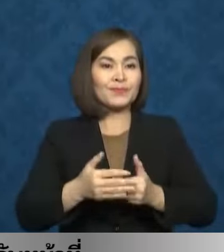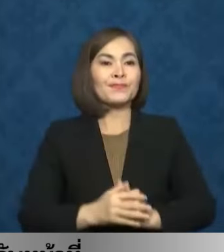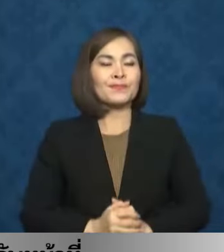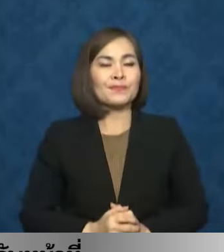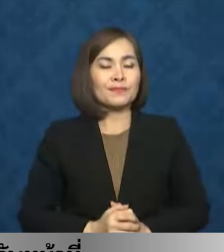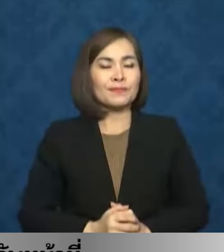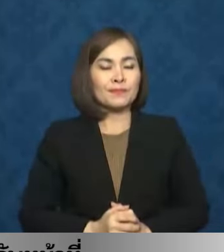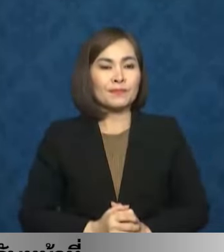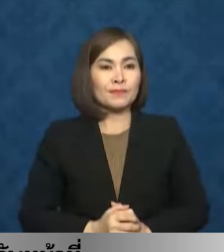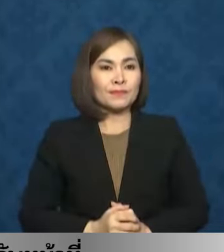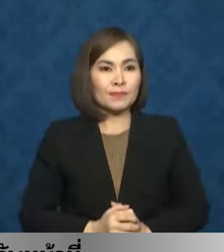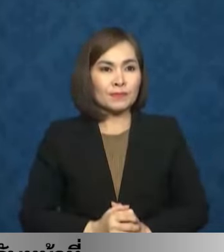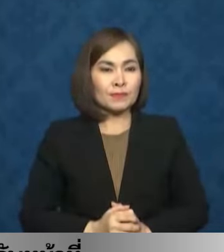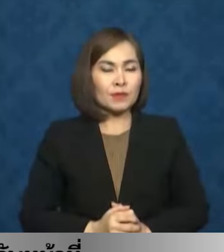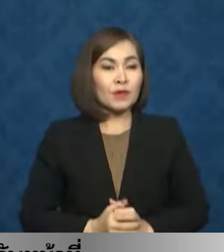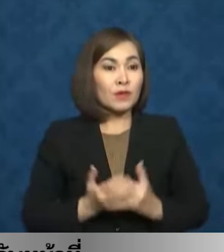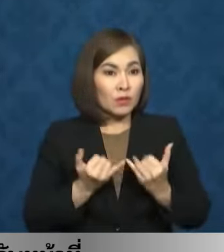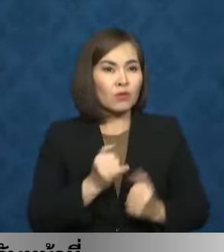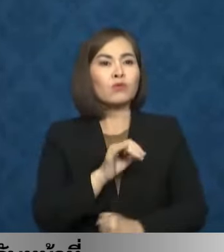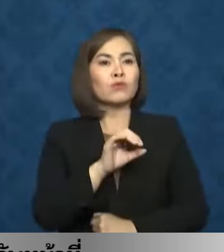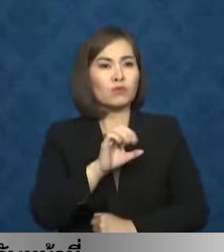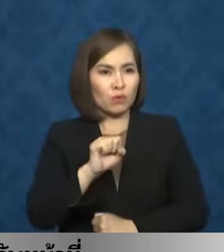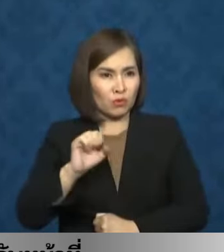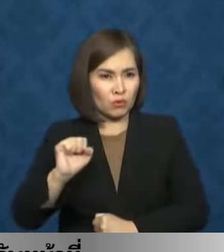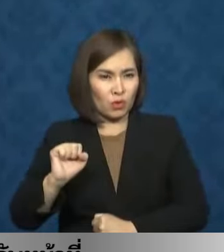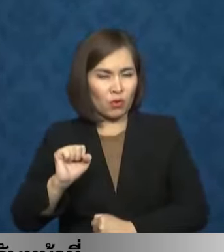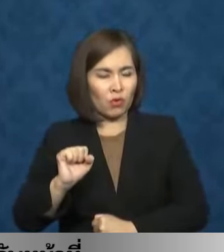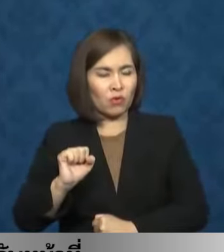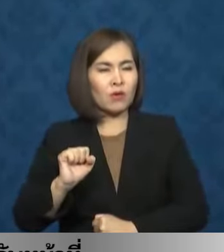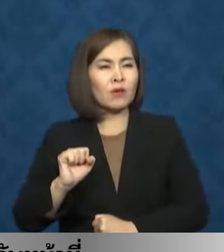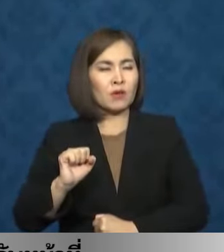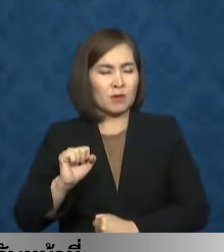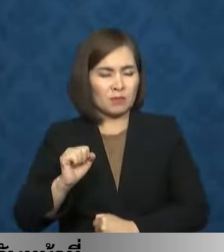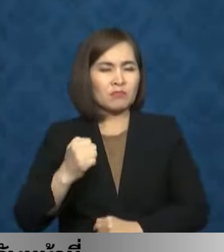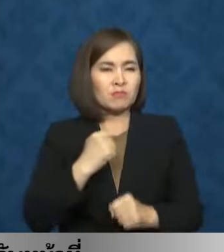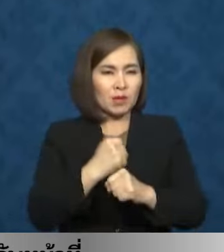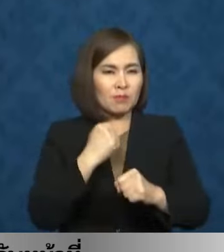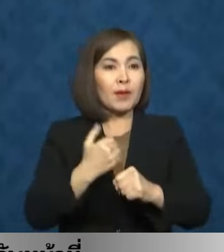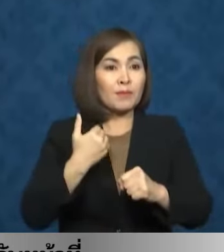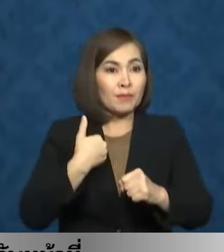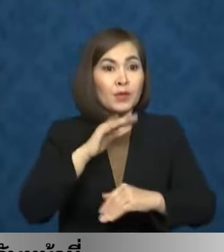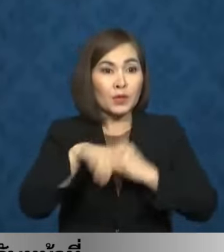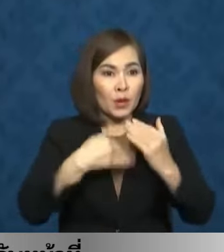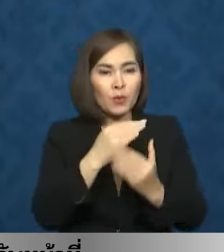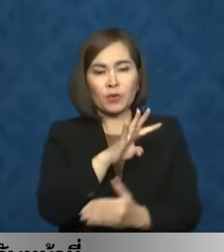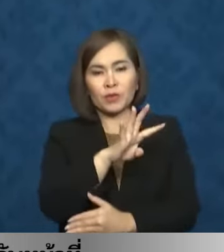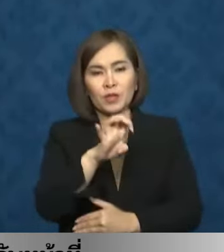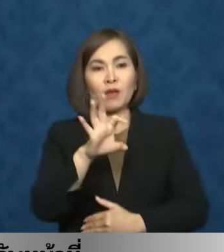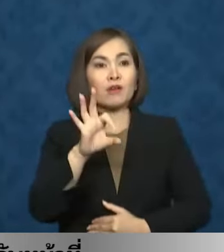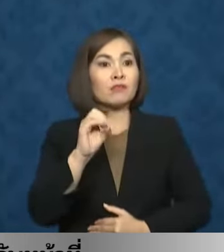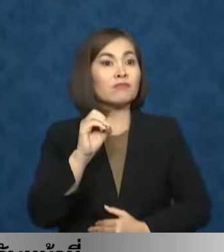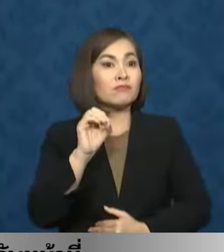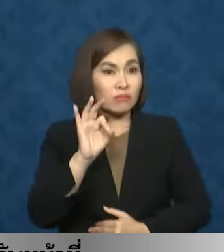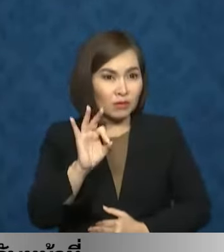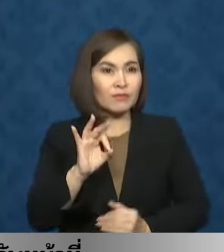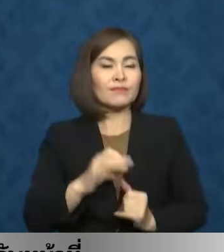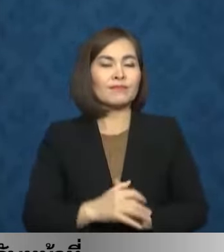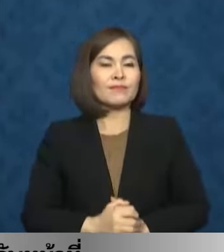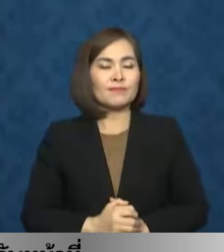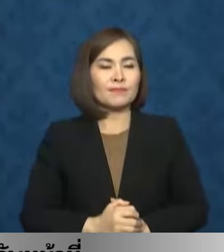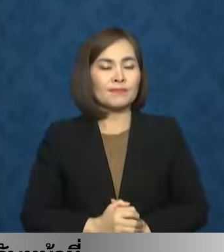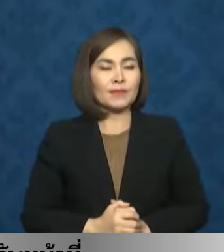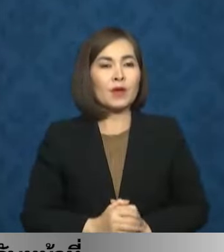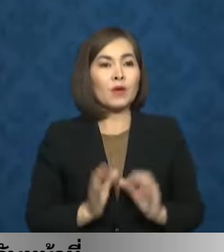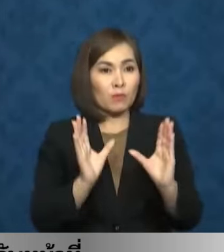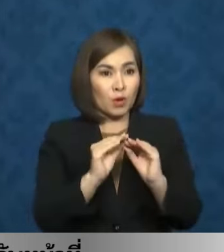ายชื่อขึ้นมาดำรงตำแหน่งแทนได้แก่ละอองติยภัยรัตน์ส.ส.บัญชีรายชื่อพรรคเพื่อไทยลำดับที่32และณัฐหงชูเว